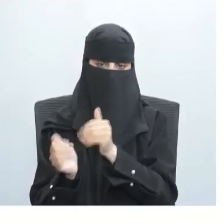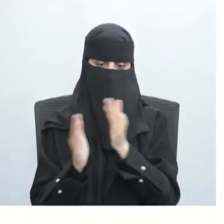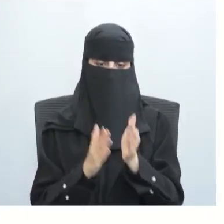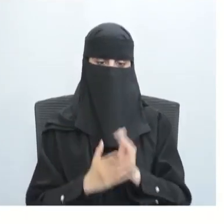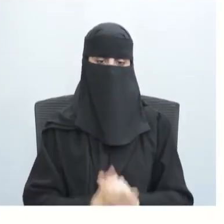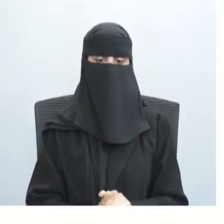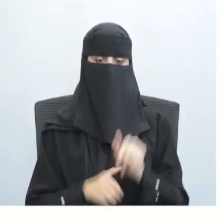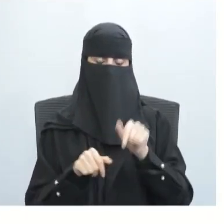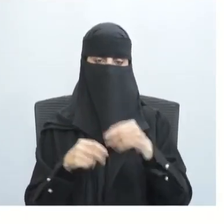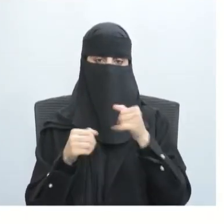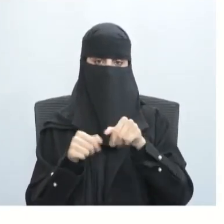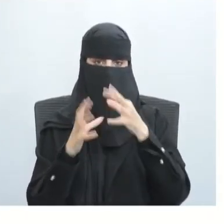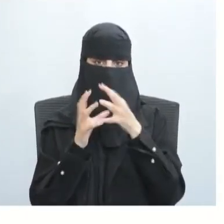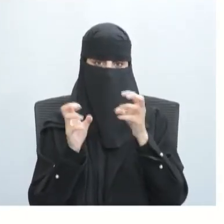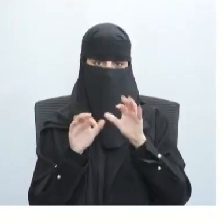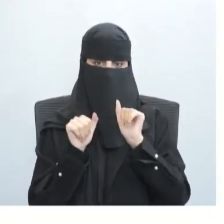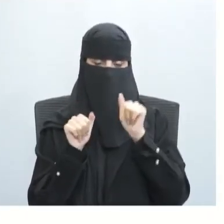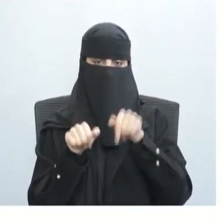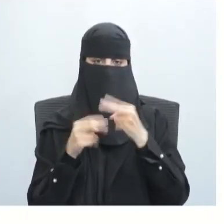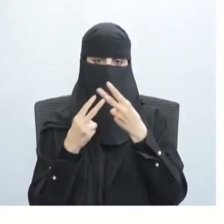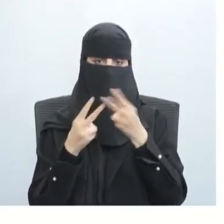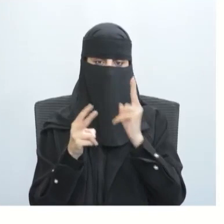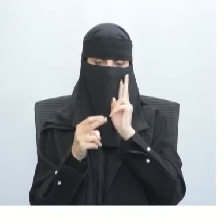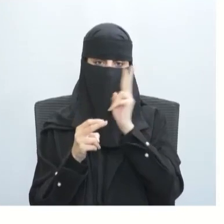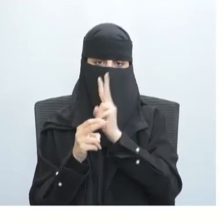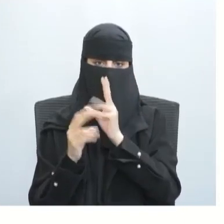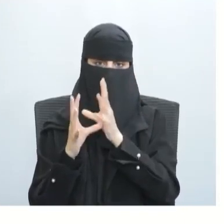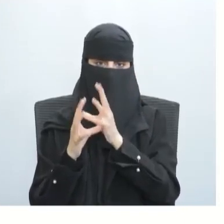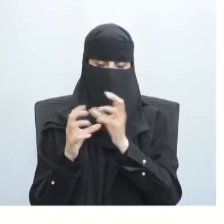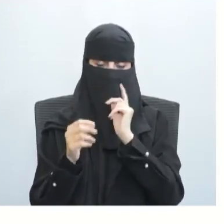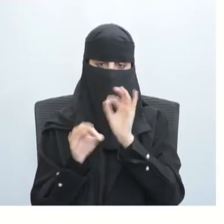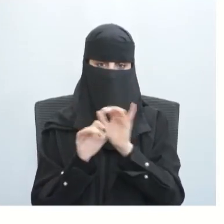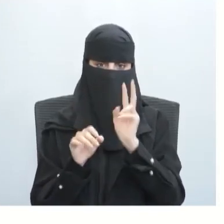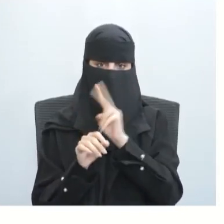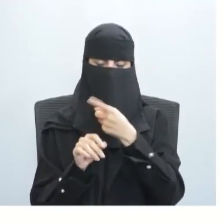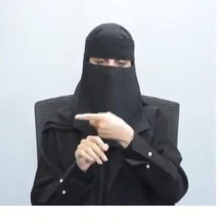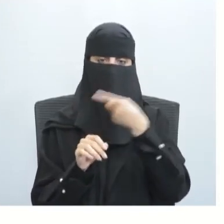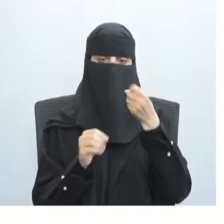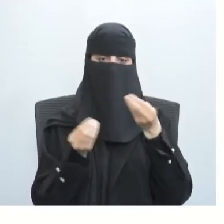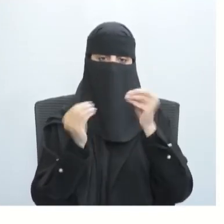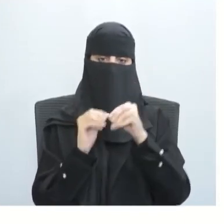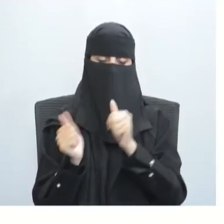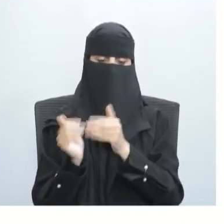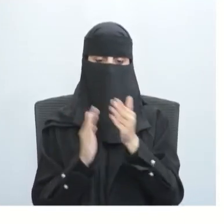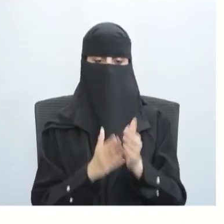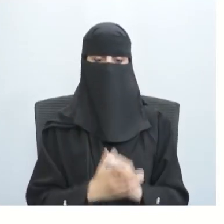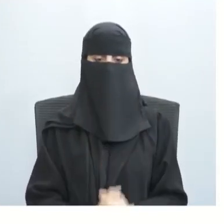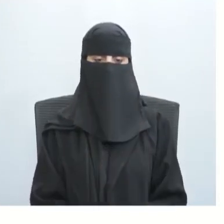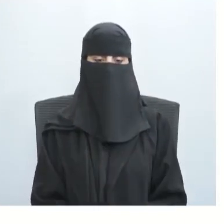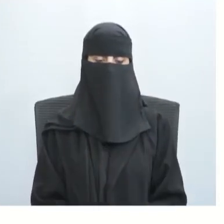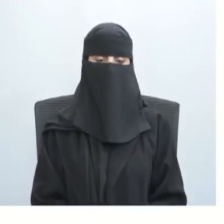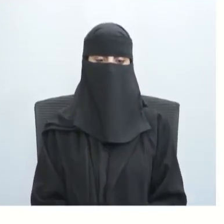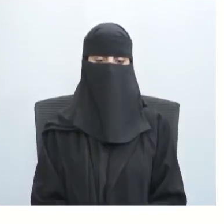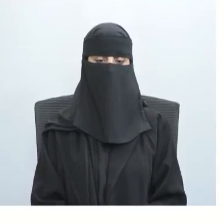تطبيق عملي على اضافه مرشحه تدرج اللوني بعد فتح برنامج شوت